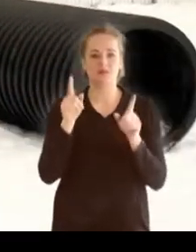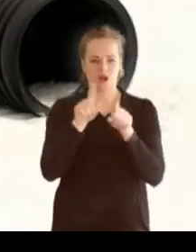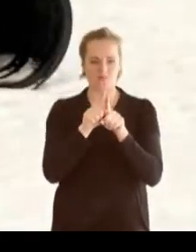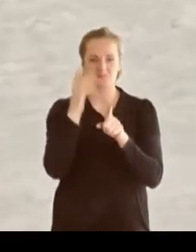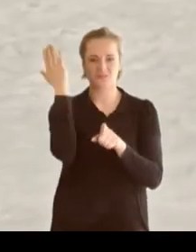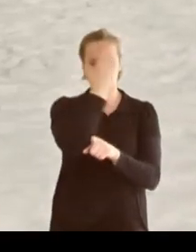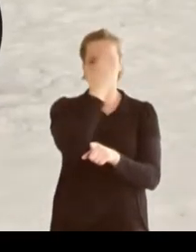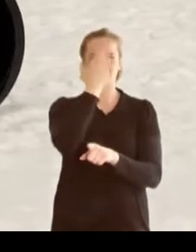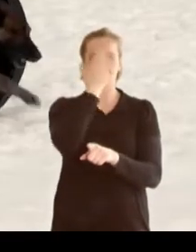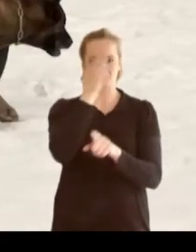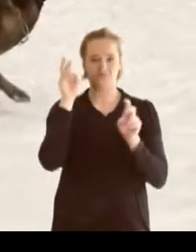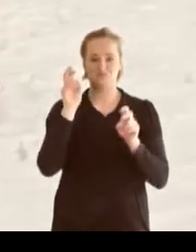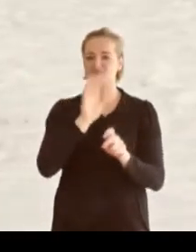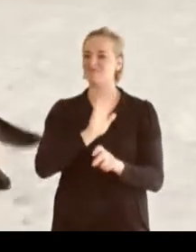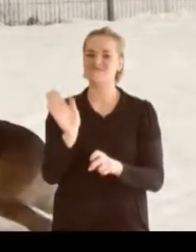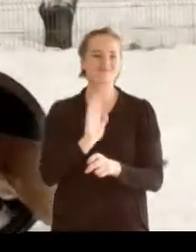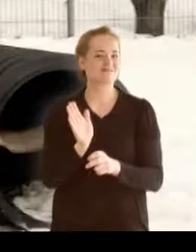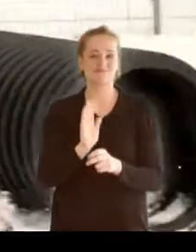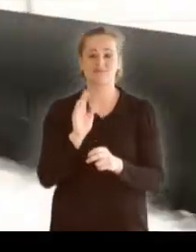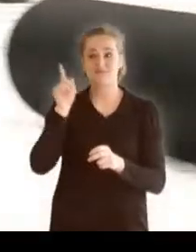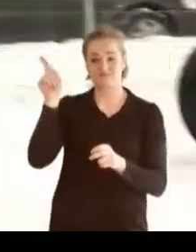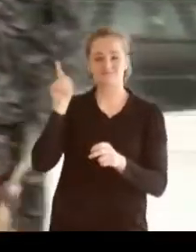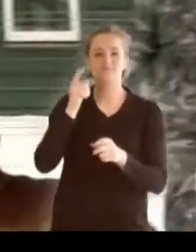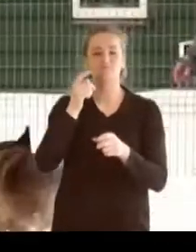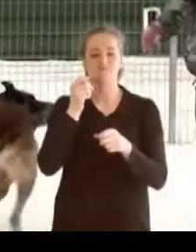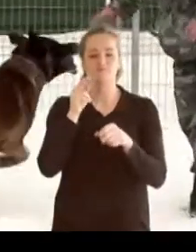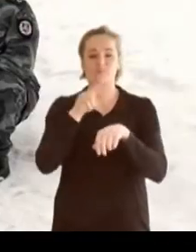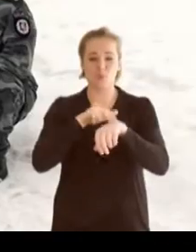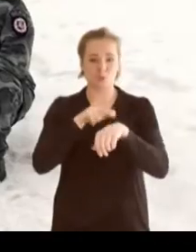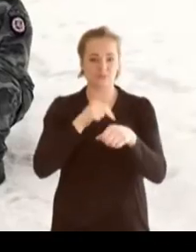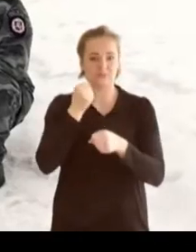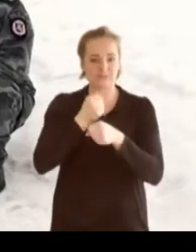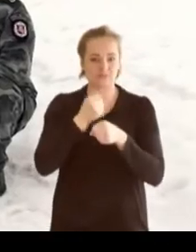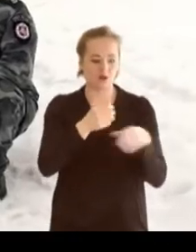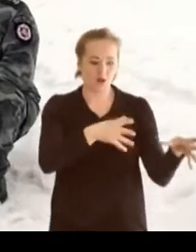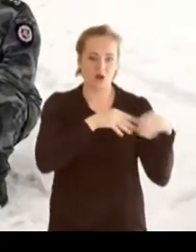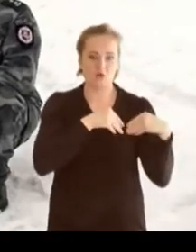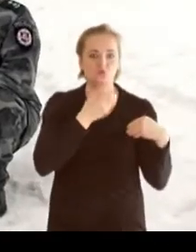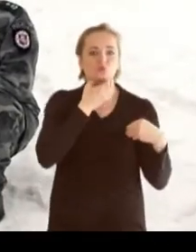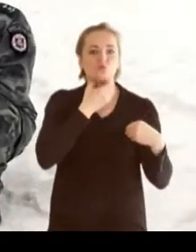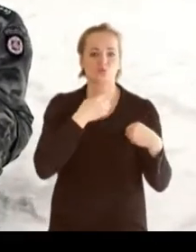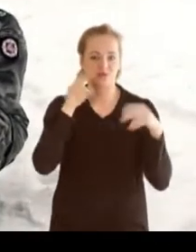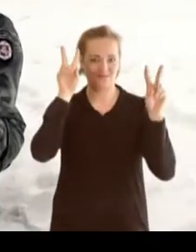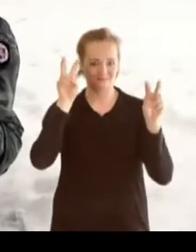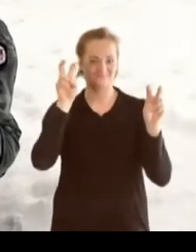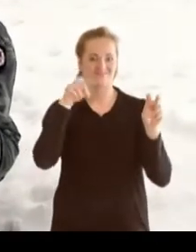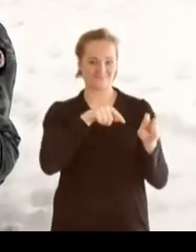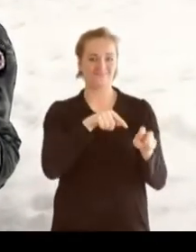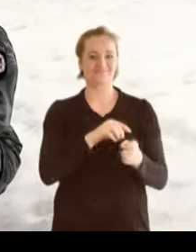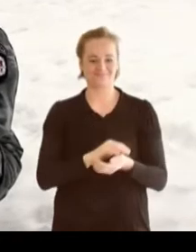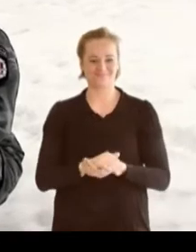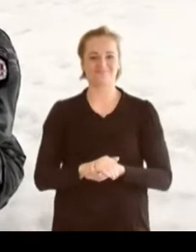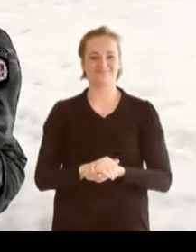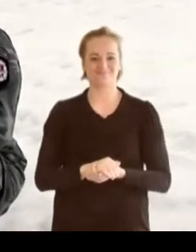asocijuotųsi, tai ir su kinu. Na, galima pasakyti, kad jie ir yra tam tikri aktoriai, turi kiekvieną